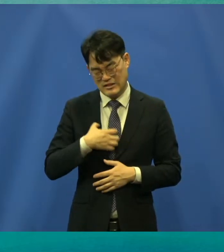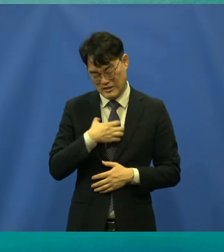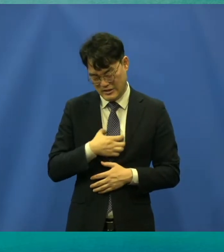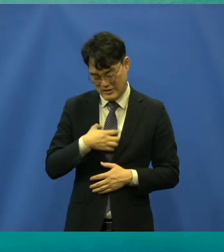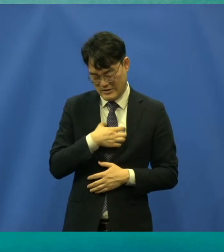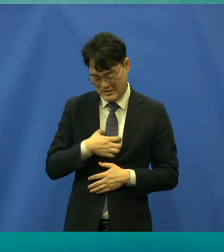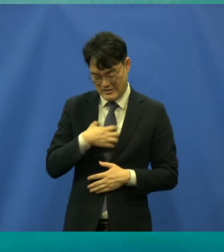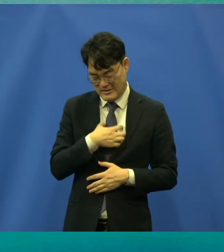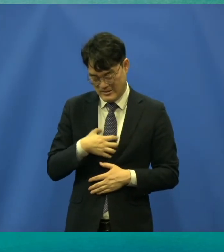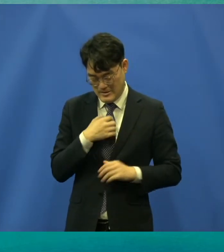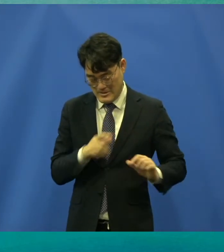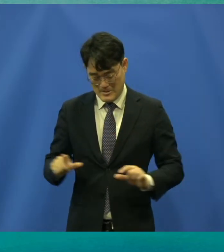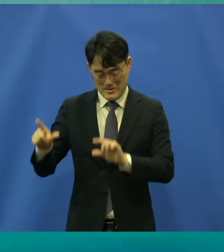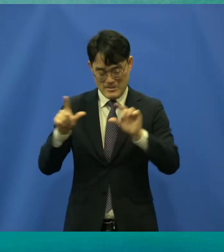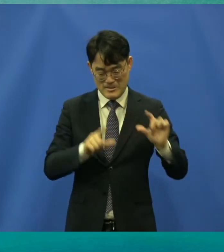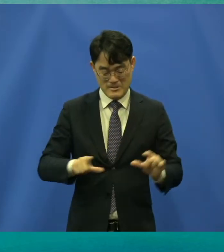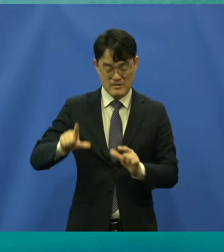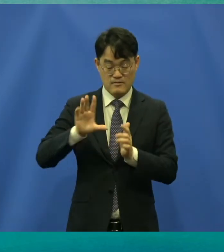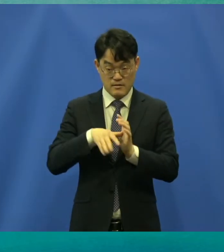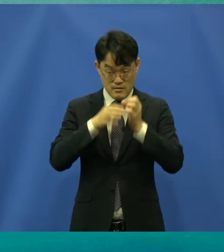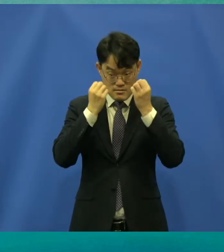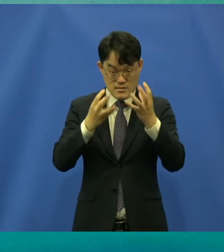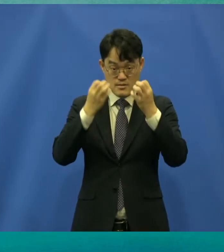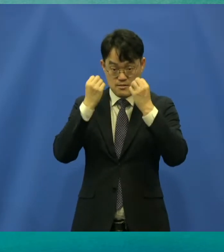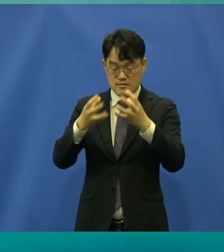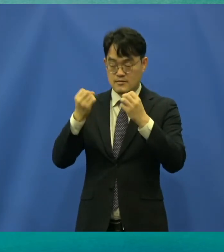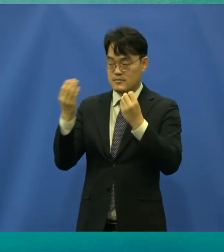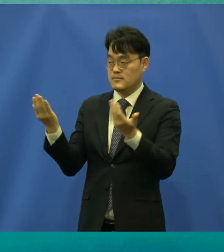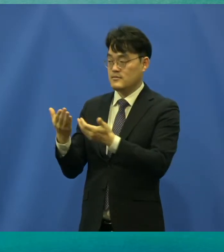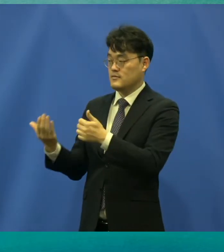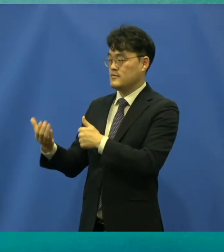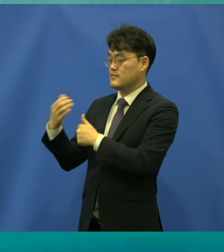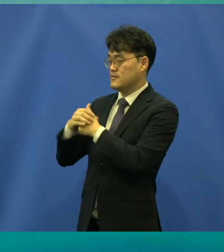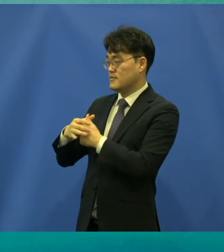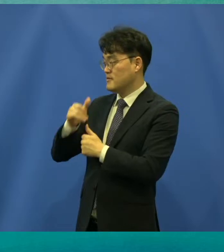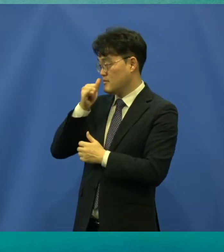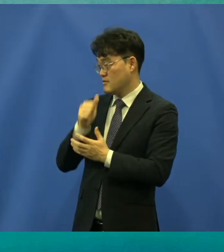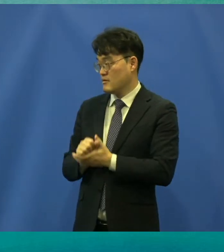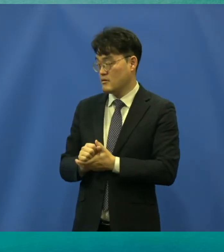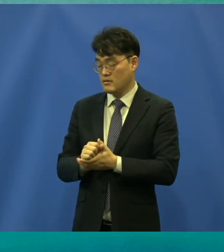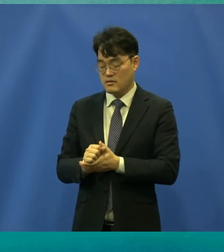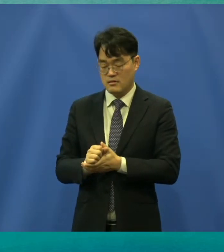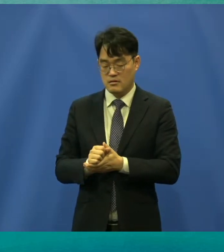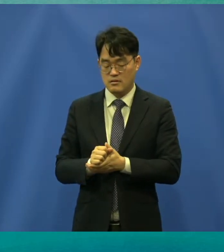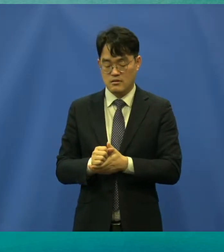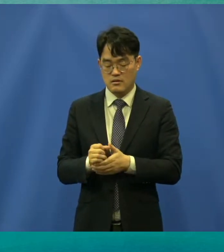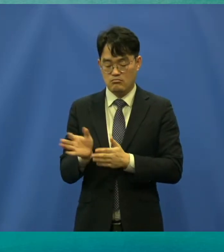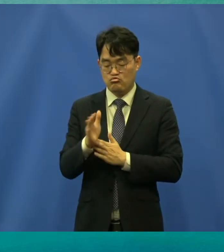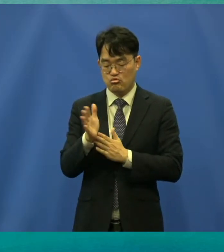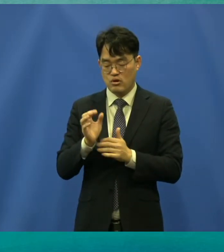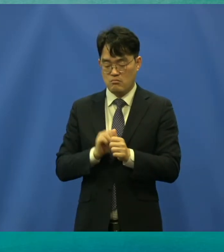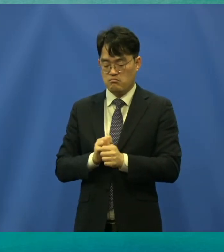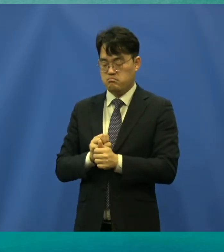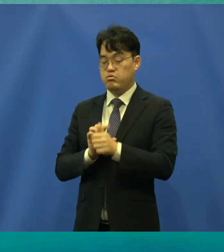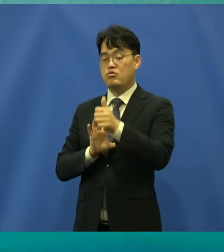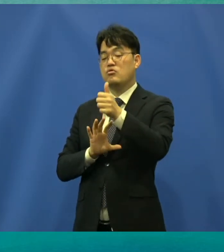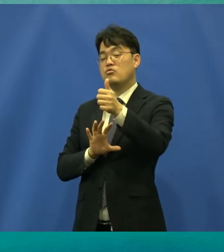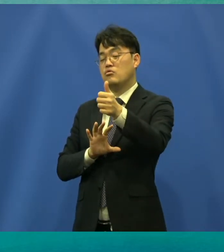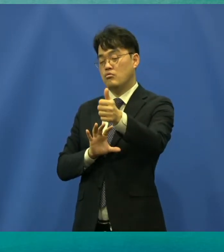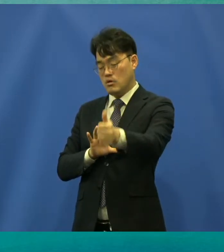것이 남달랐겠죠. 물고기가 토해내고 육지로 나왔을 때 요나의 마음이